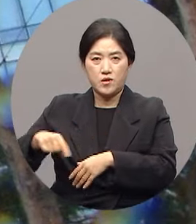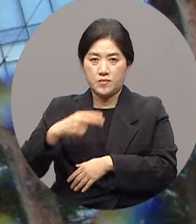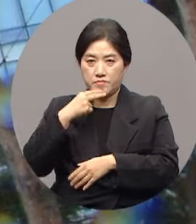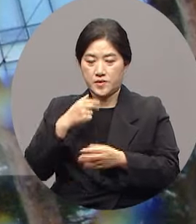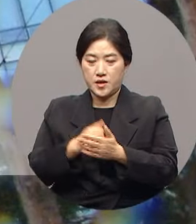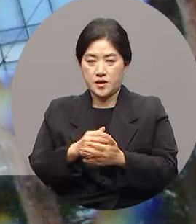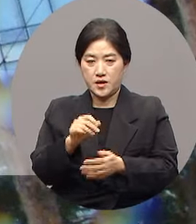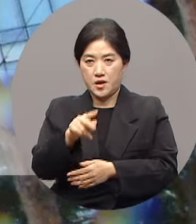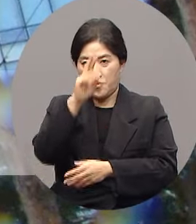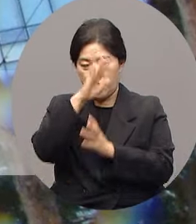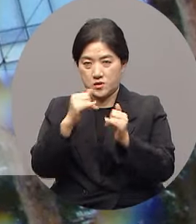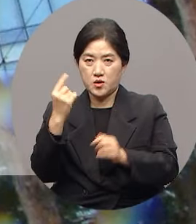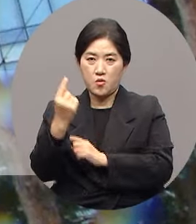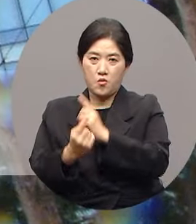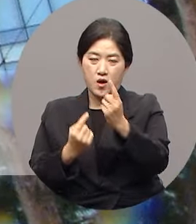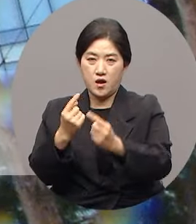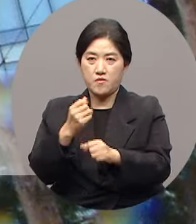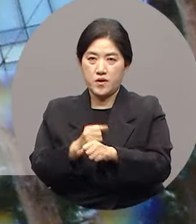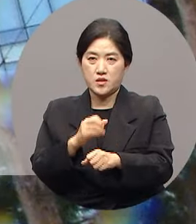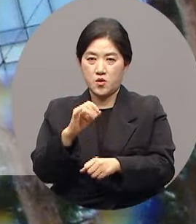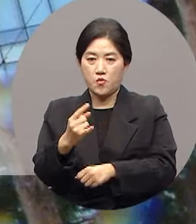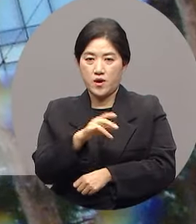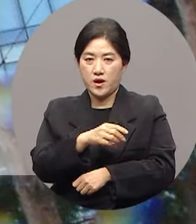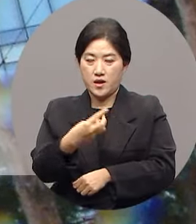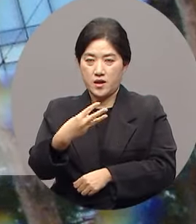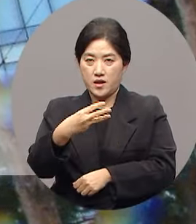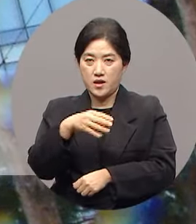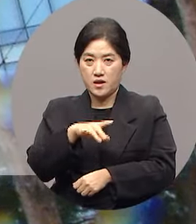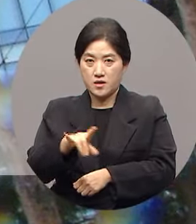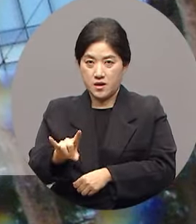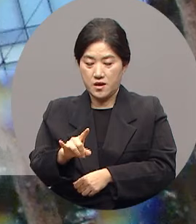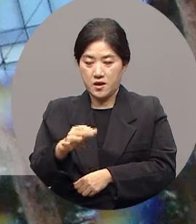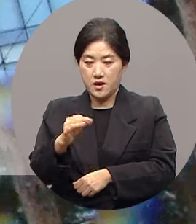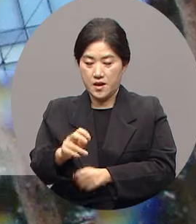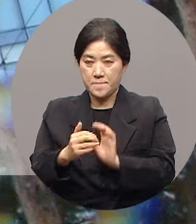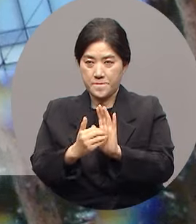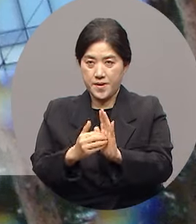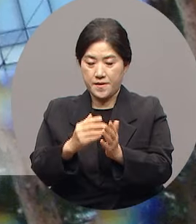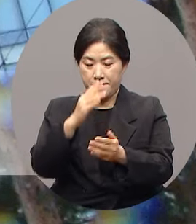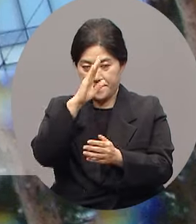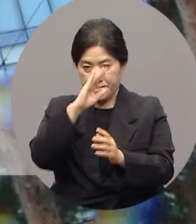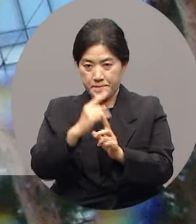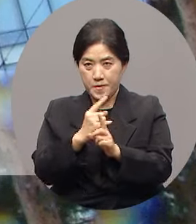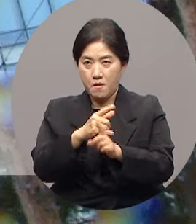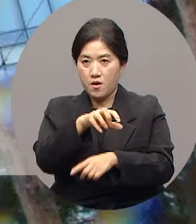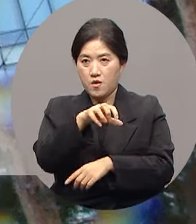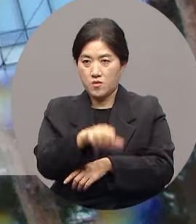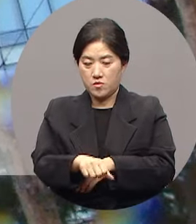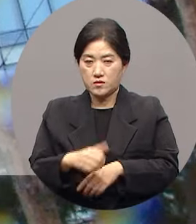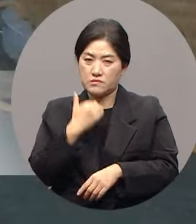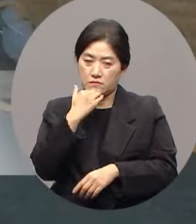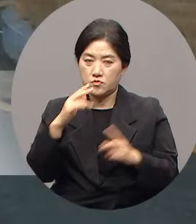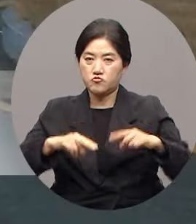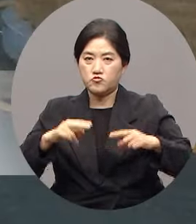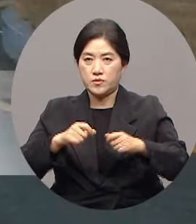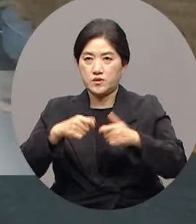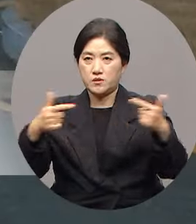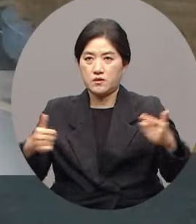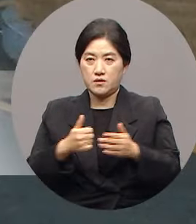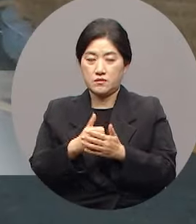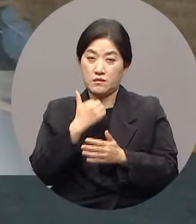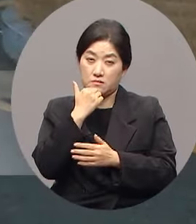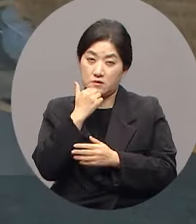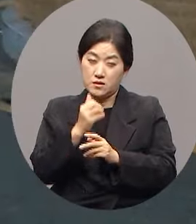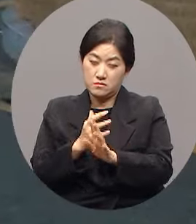암 환자들이 찾아오는 외래 항암 치료센터의 경우 평소 2시간 내외던 대기 시간이 2배 이상 늘어나는 등 대기실이 발 디딜